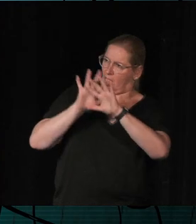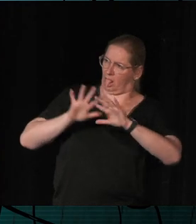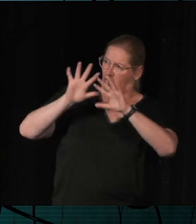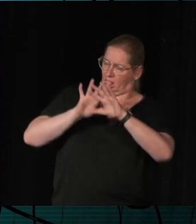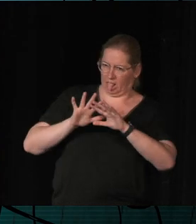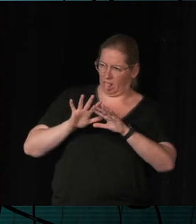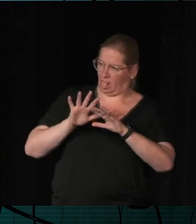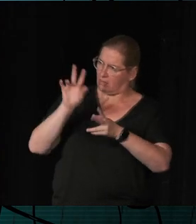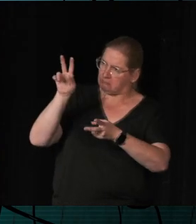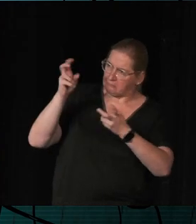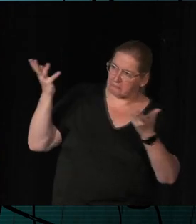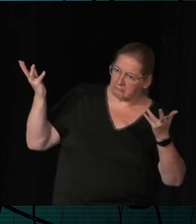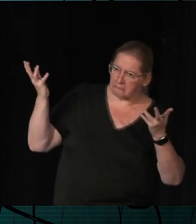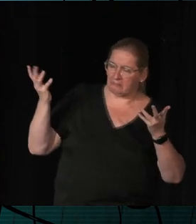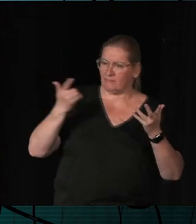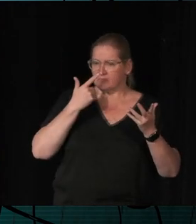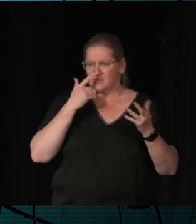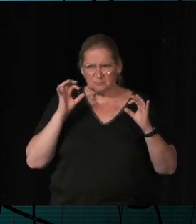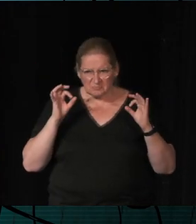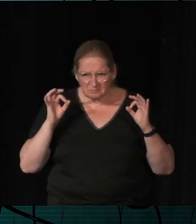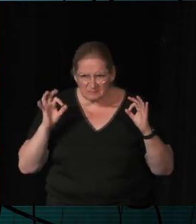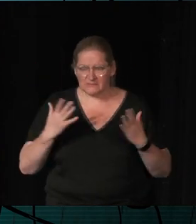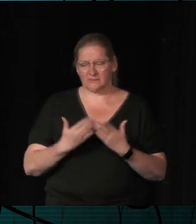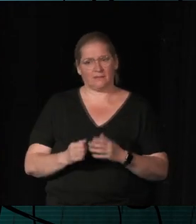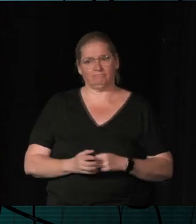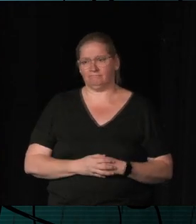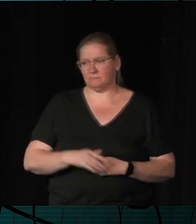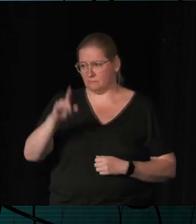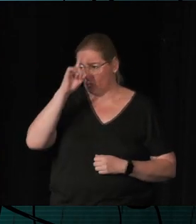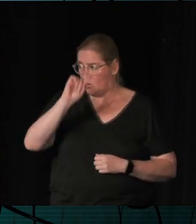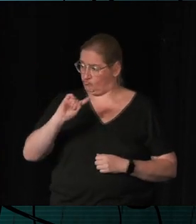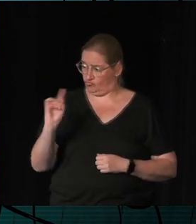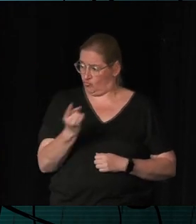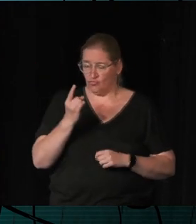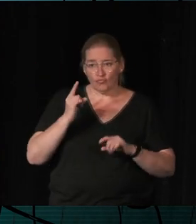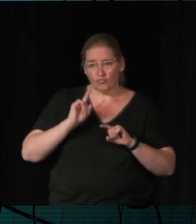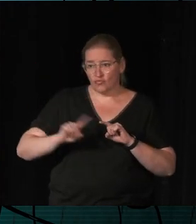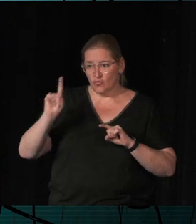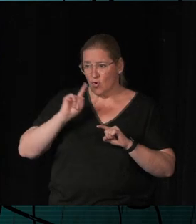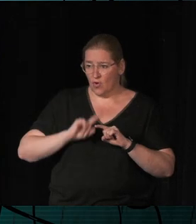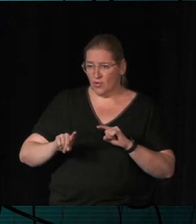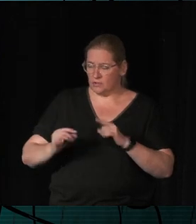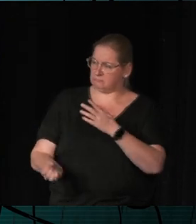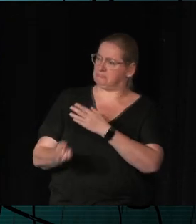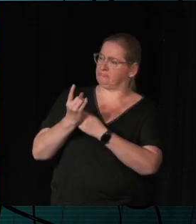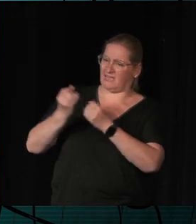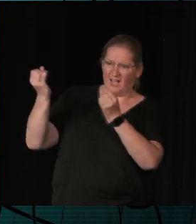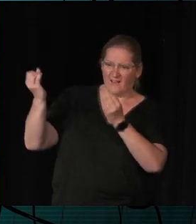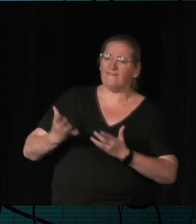je ne considère pas Décarnation comme surnaturel, dans le sens où tous les éléments, on va dire, anormaux,